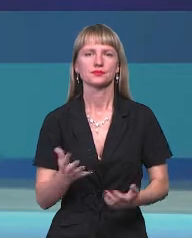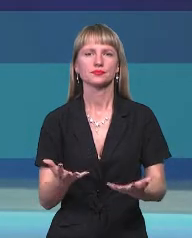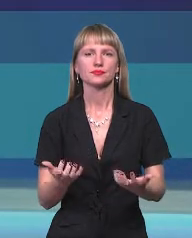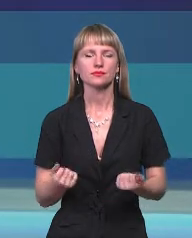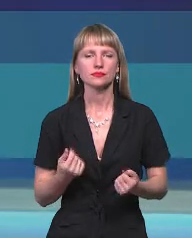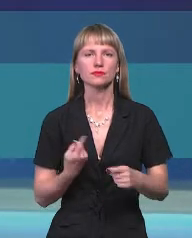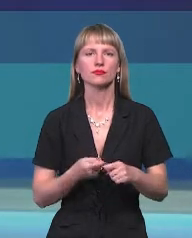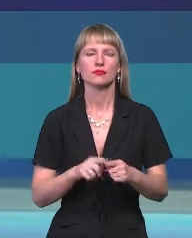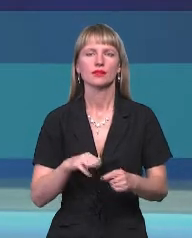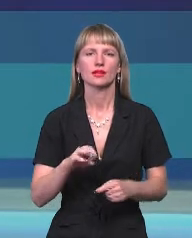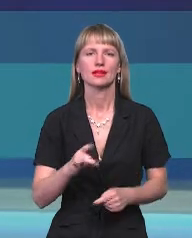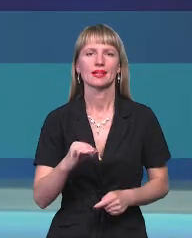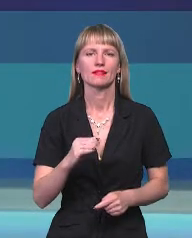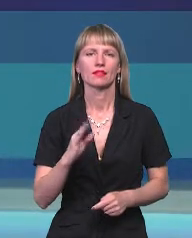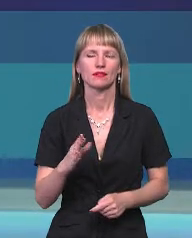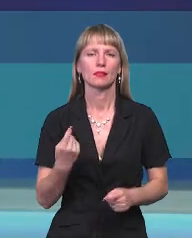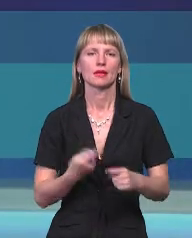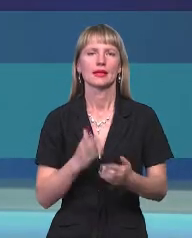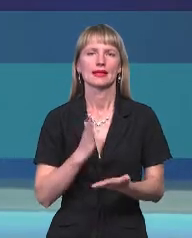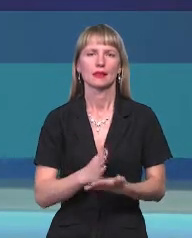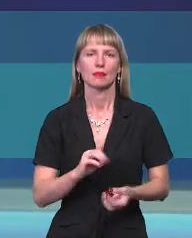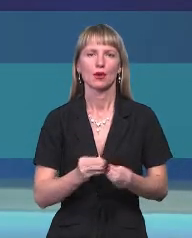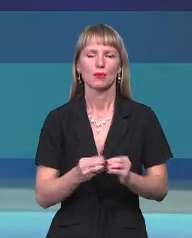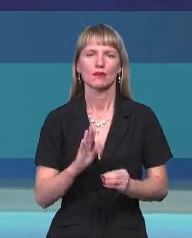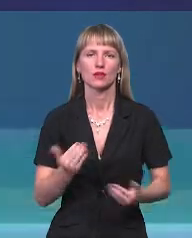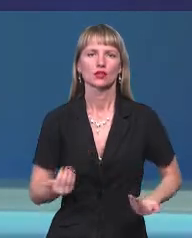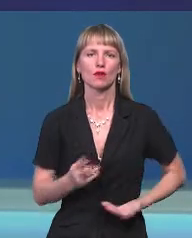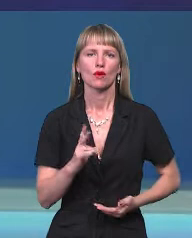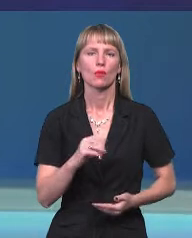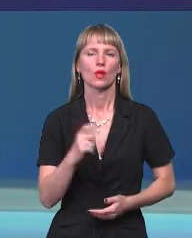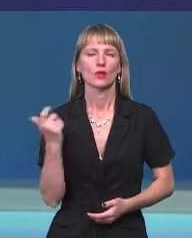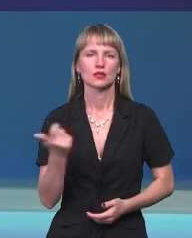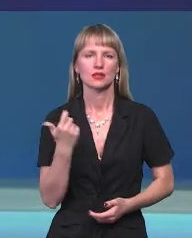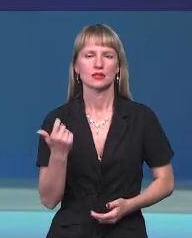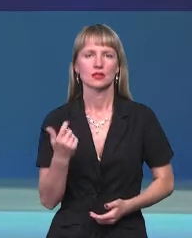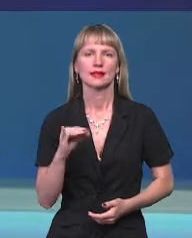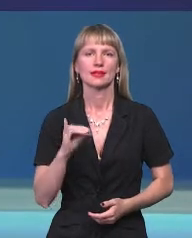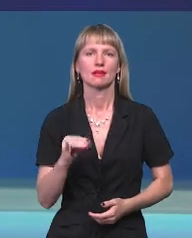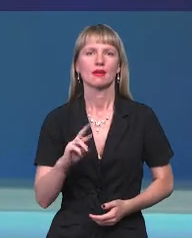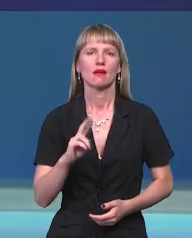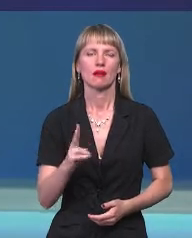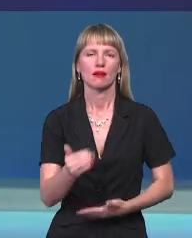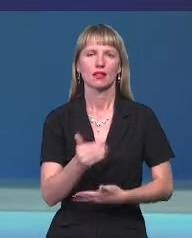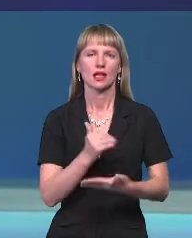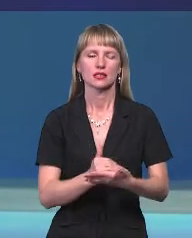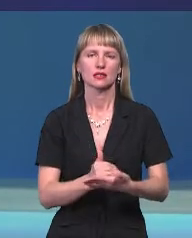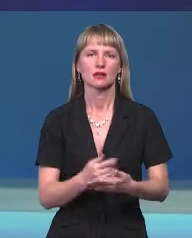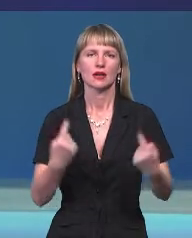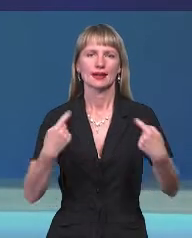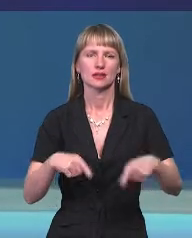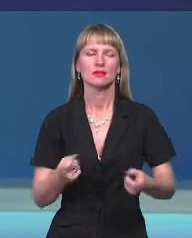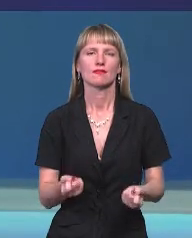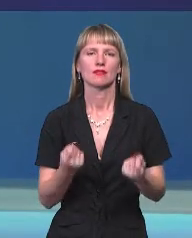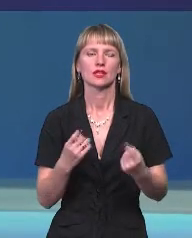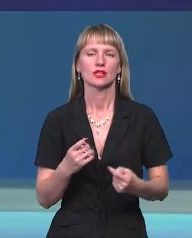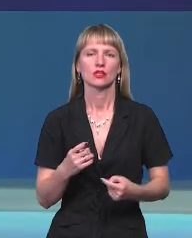сприйняття цих тарифів. Тому дійсно є проблема в житлово-комунальному господарстві, і як наслідок криза виникла